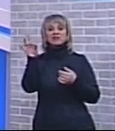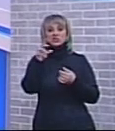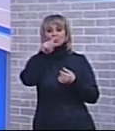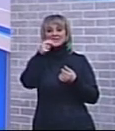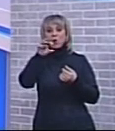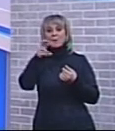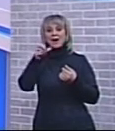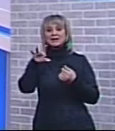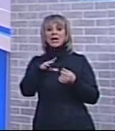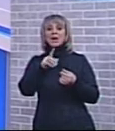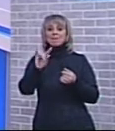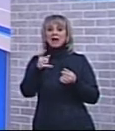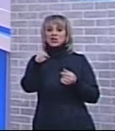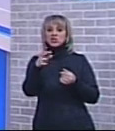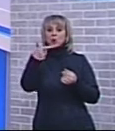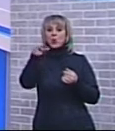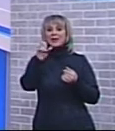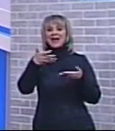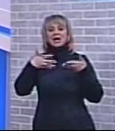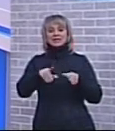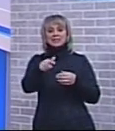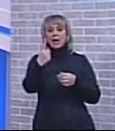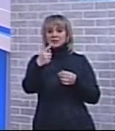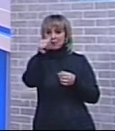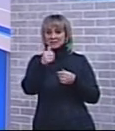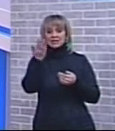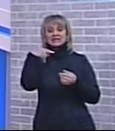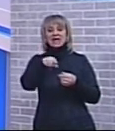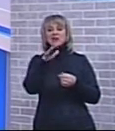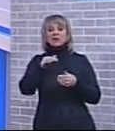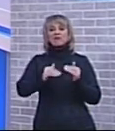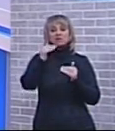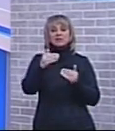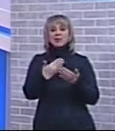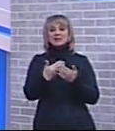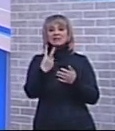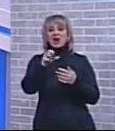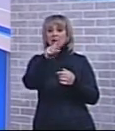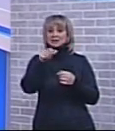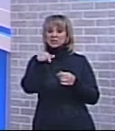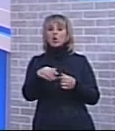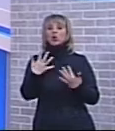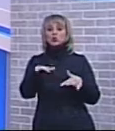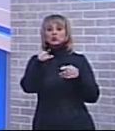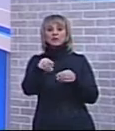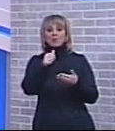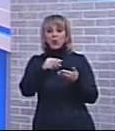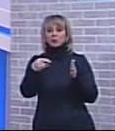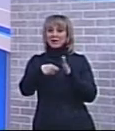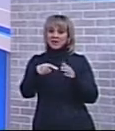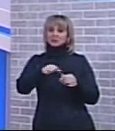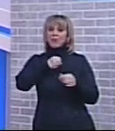ростовском зоопарке. Малышка Гуанака родилась месяц назад. За это время выросла почти в два раза и уже пробует